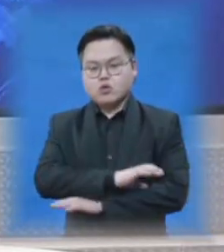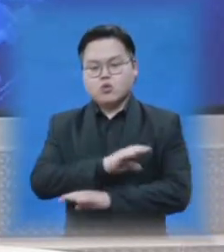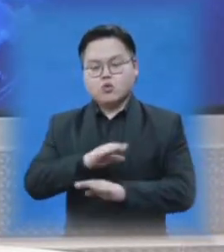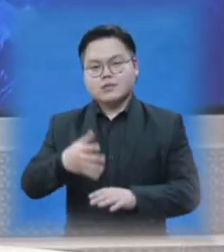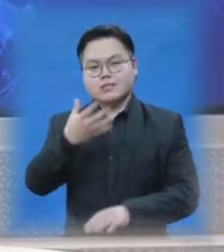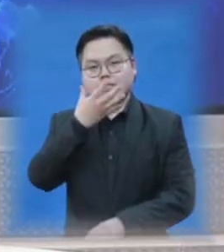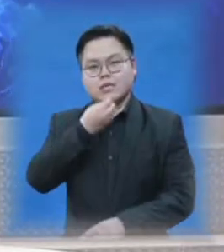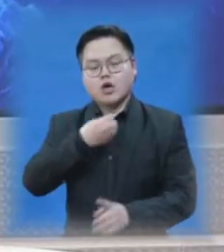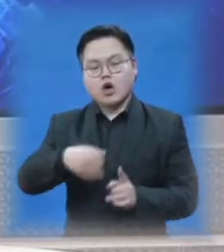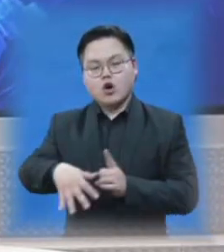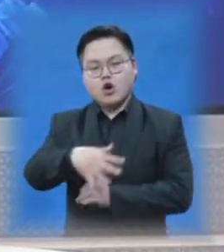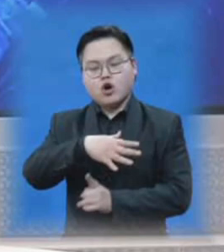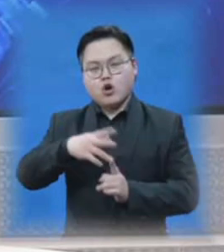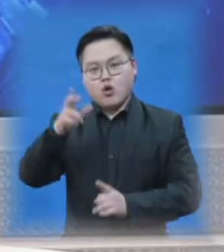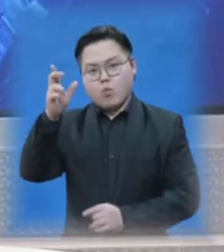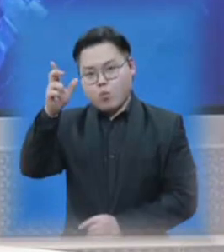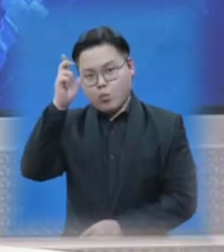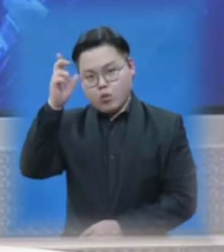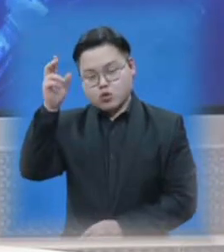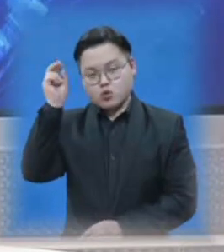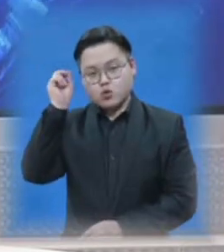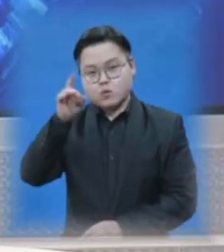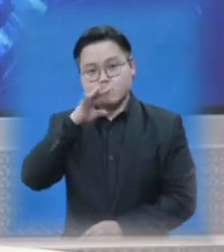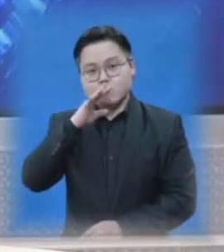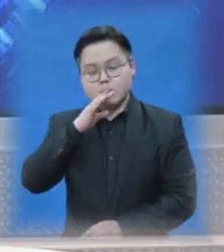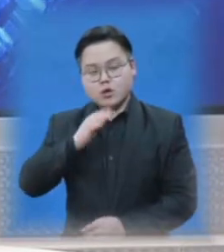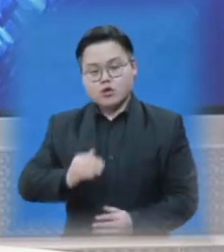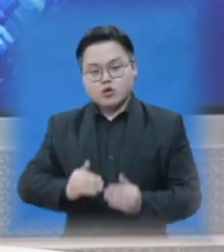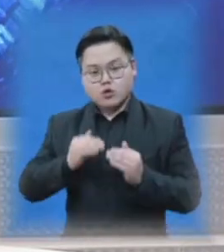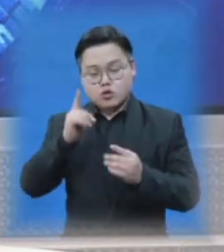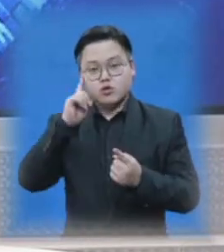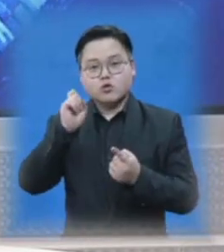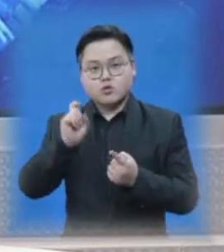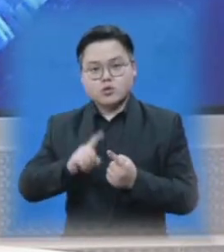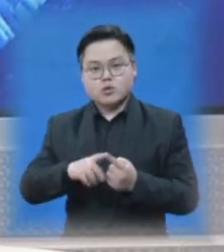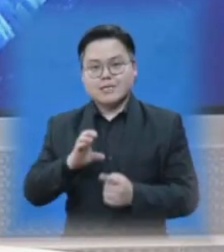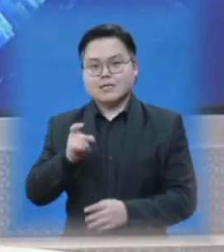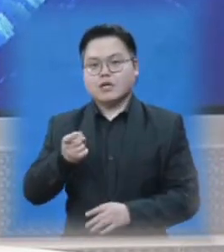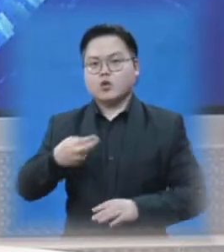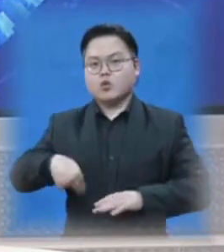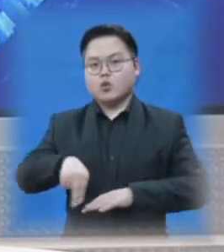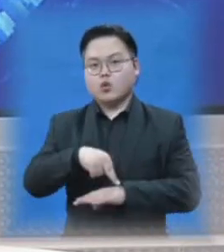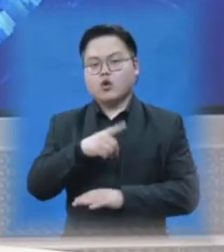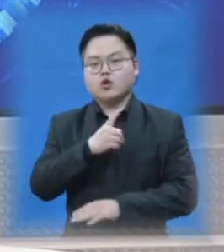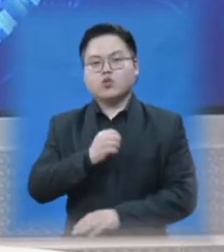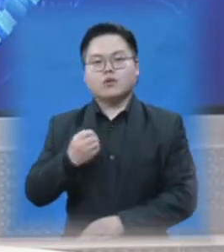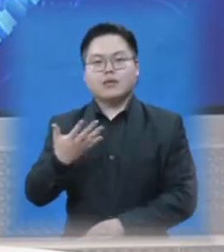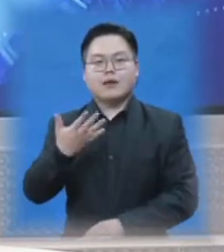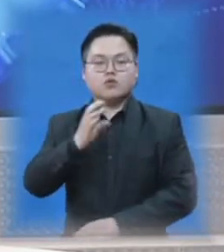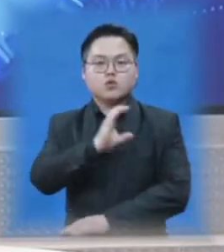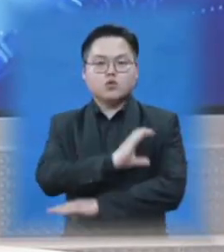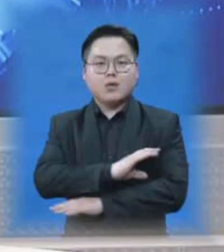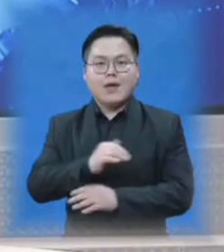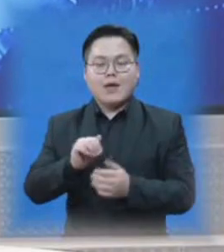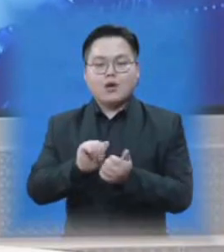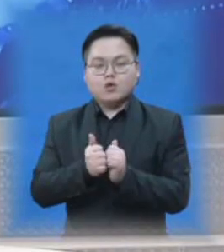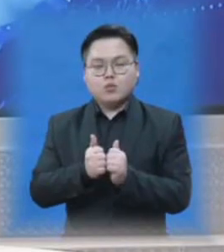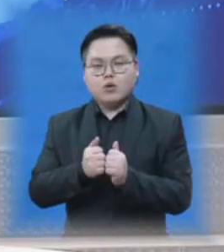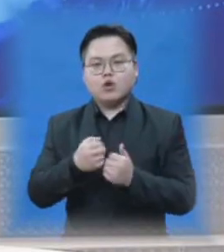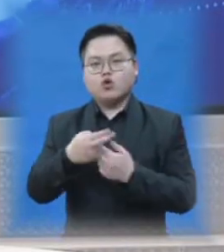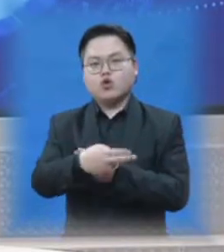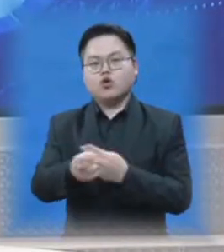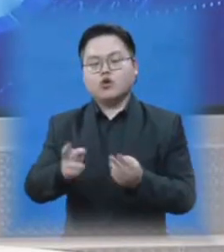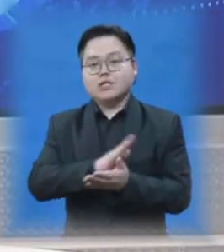орчинд боловсрол эзэмших, хөгжих боломж нөхцөлийг бүрдүүлэх хүрээнд Сангийн Архан дүүргийн 105 дахь сургуульд биеийн тамирын шин зал барьж